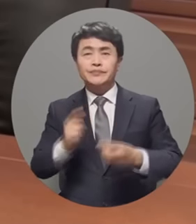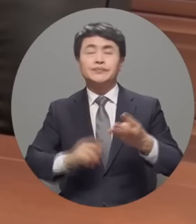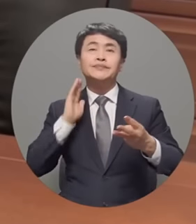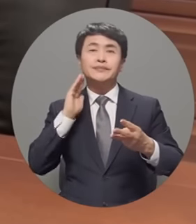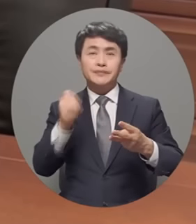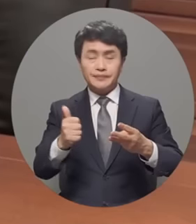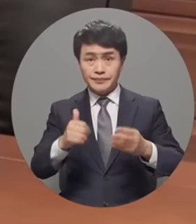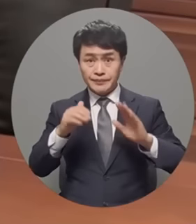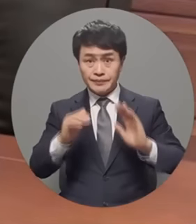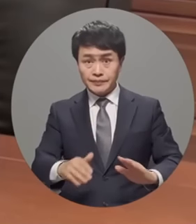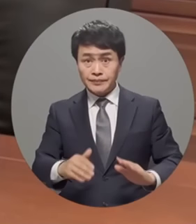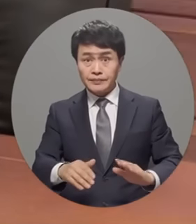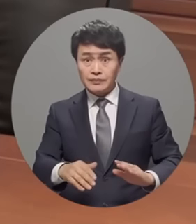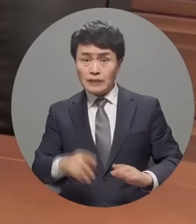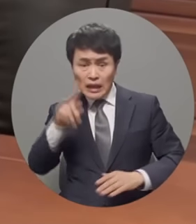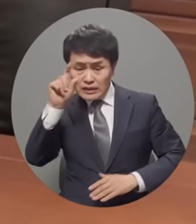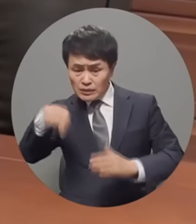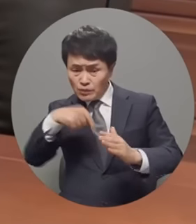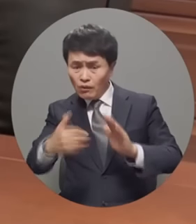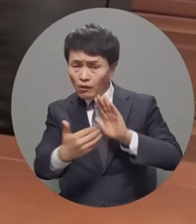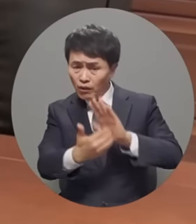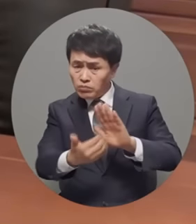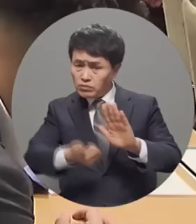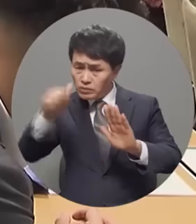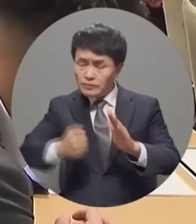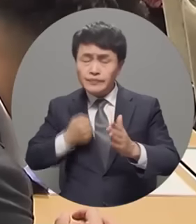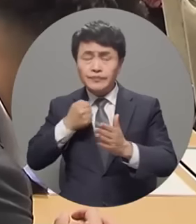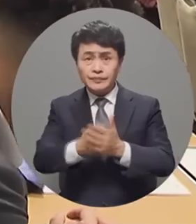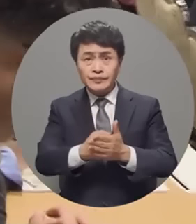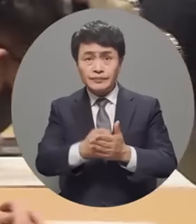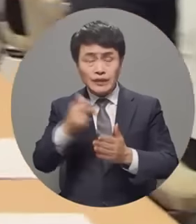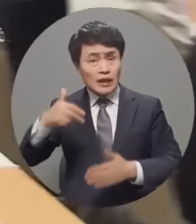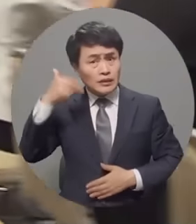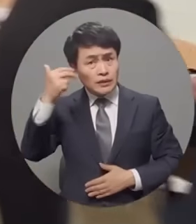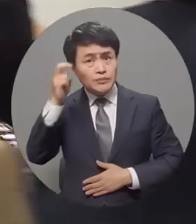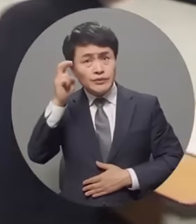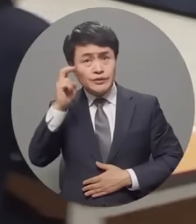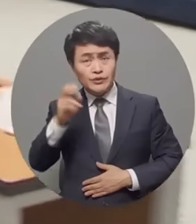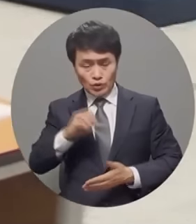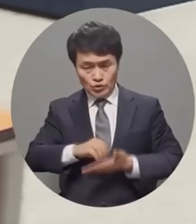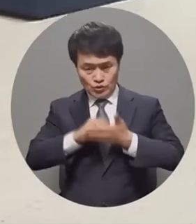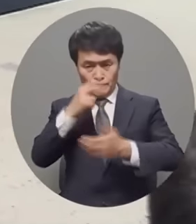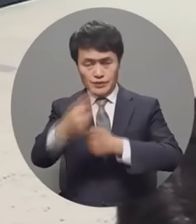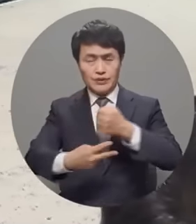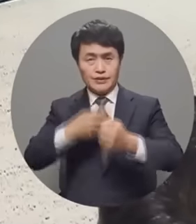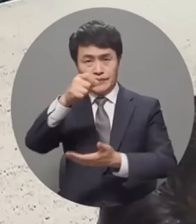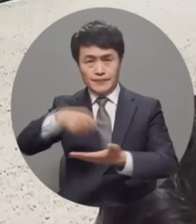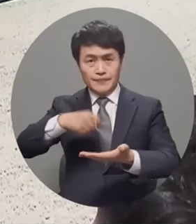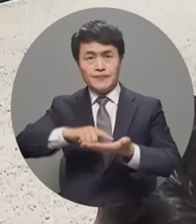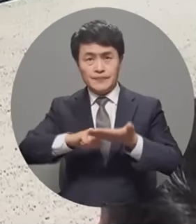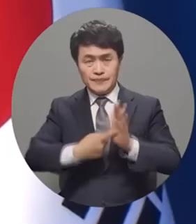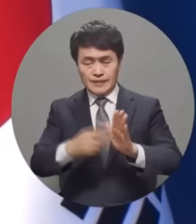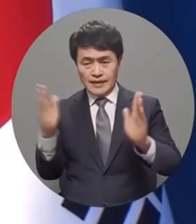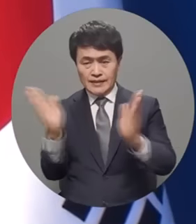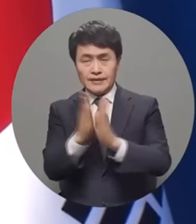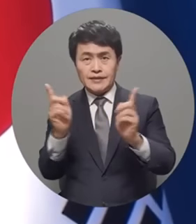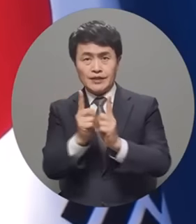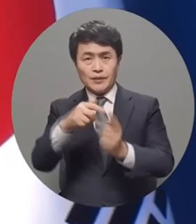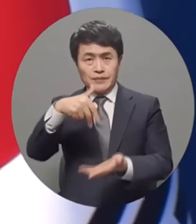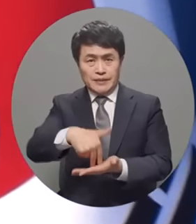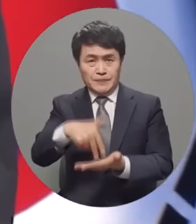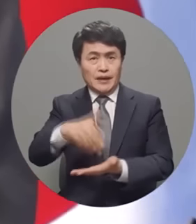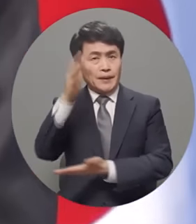대통령은 이송 15일 안에 거부권 행사 여부를 결정해야 하는데 다음 주로 예상되는 취임 2주년 기자회견에서 직접 입장을 밝힐